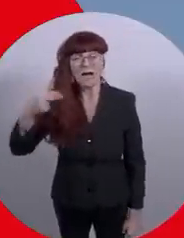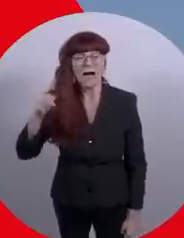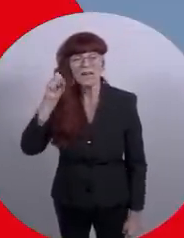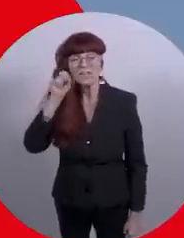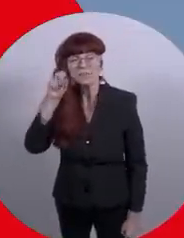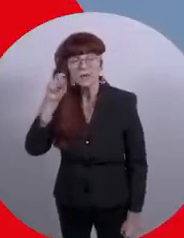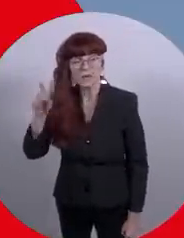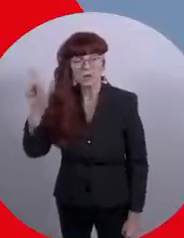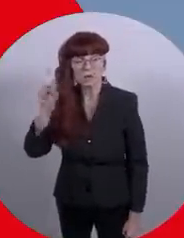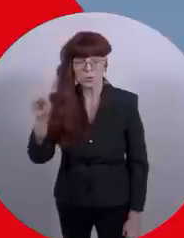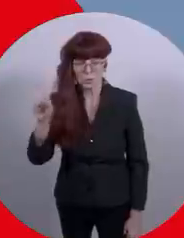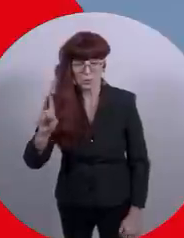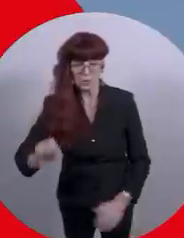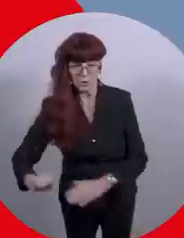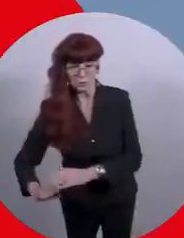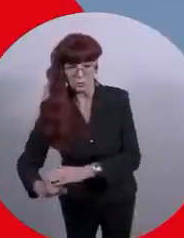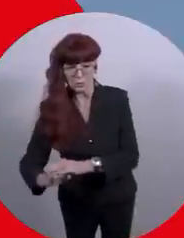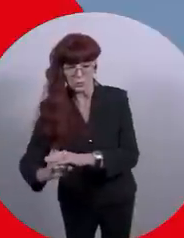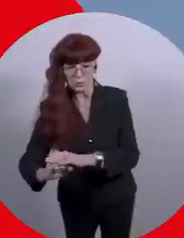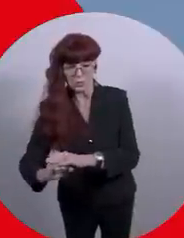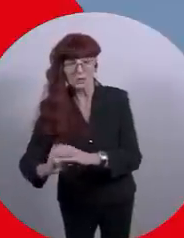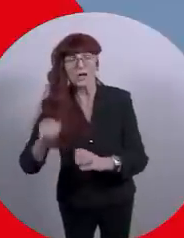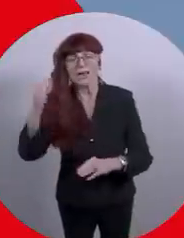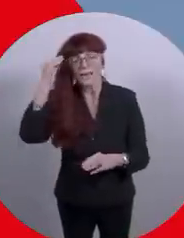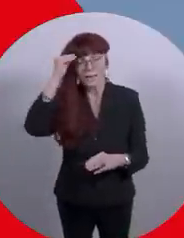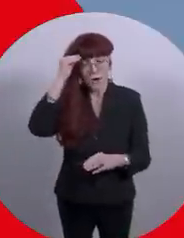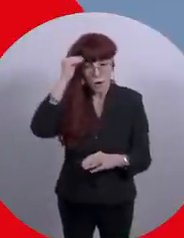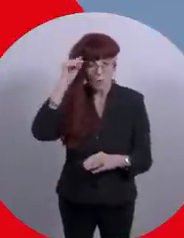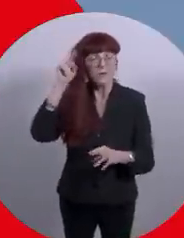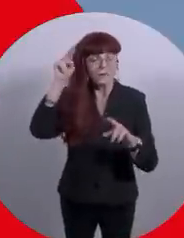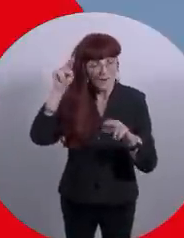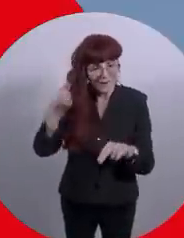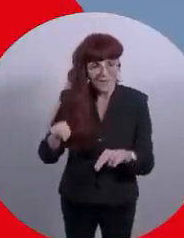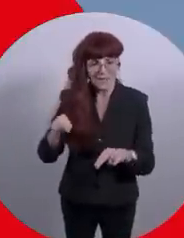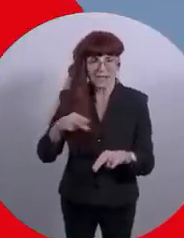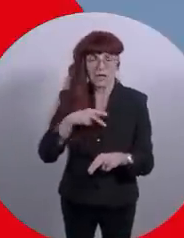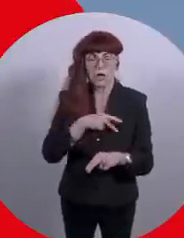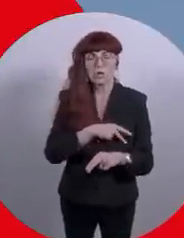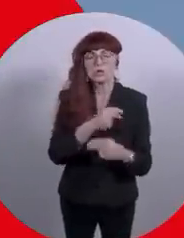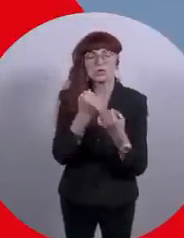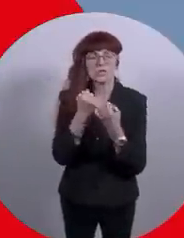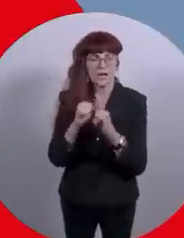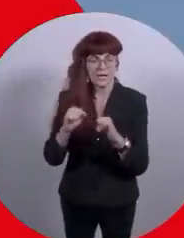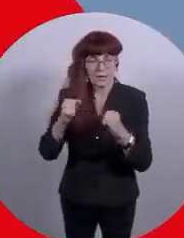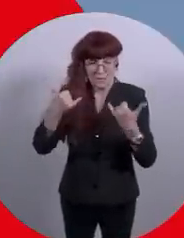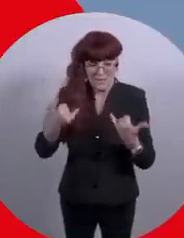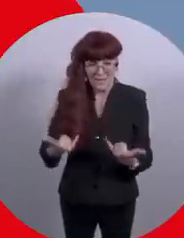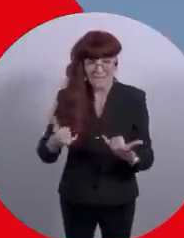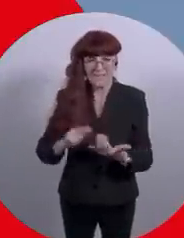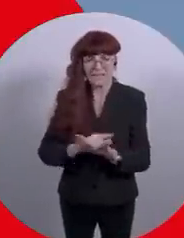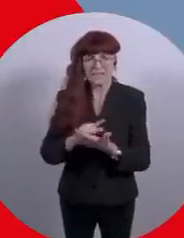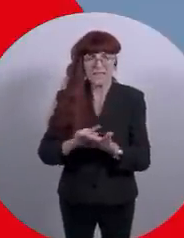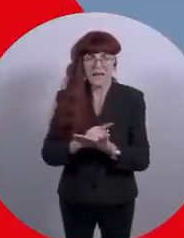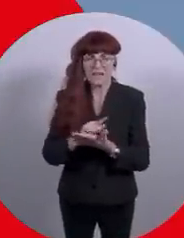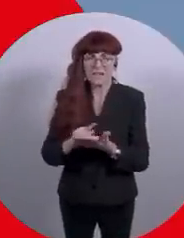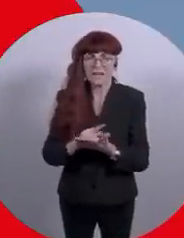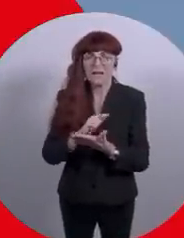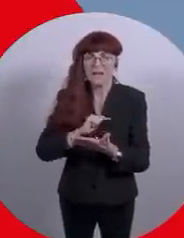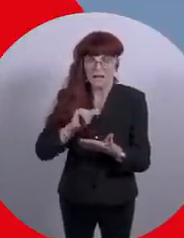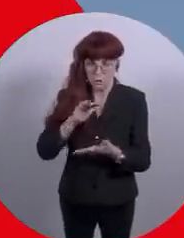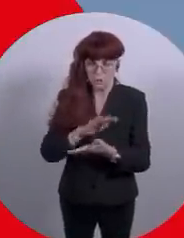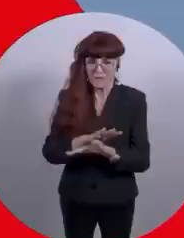unterstützen werde weil ich glaube es der richtige für die Sozialdemokratie zu diesem Zeitpunkt ich bin überzeugt davon